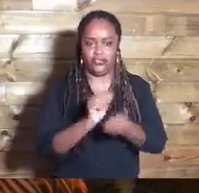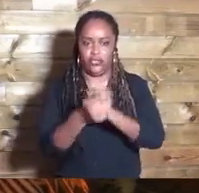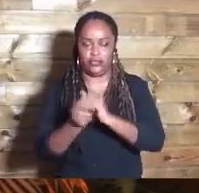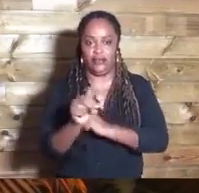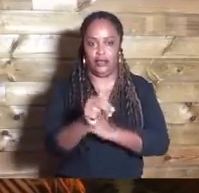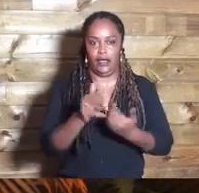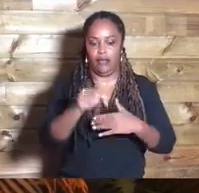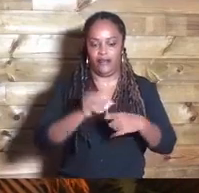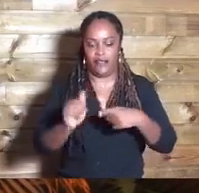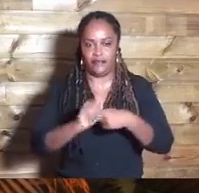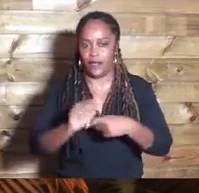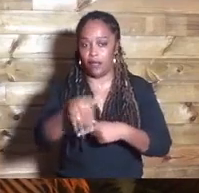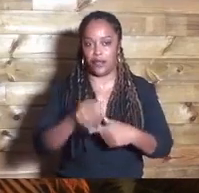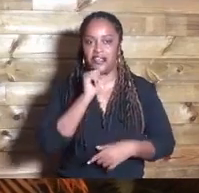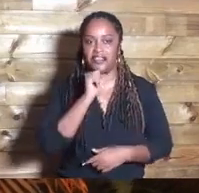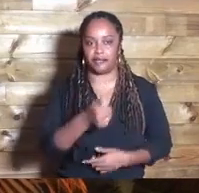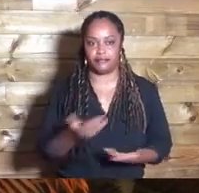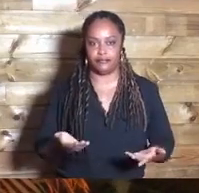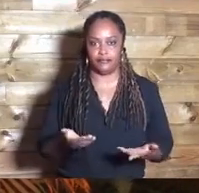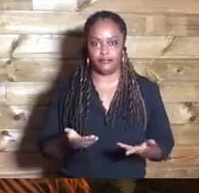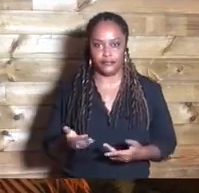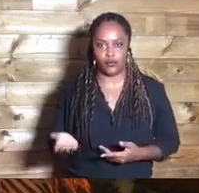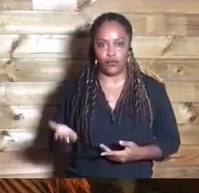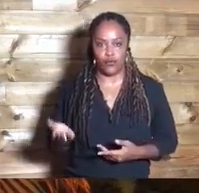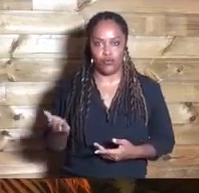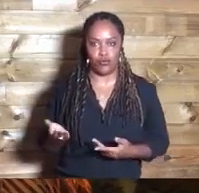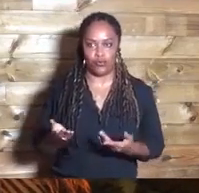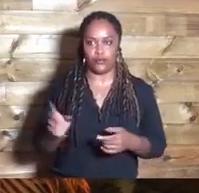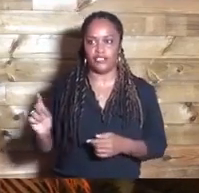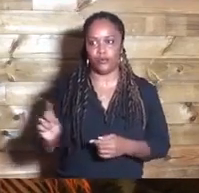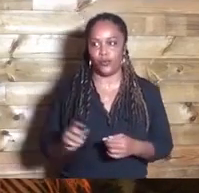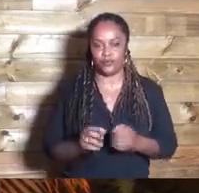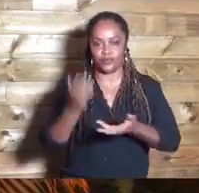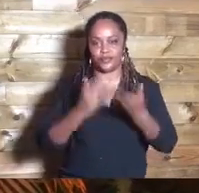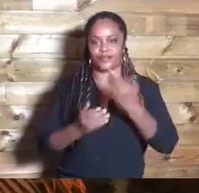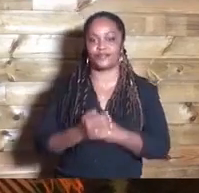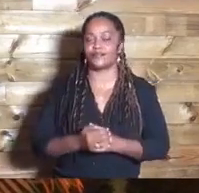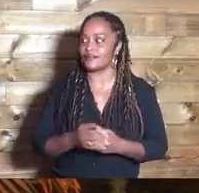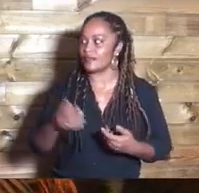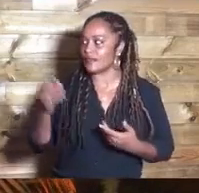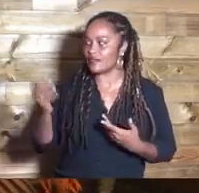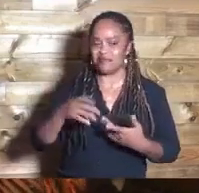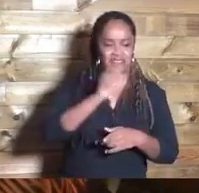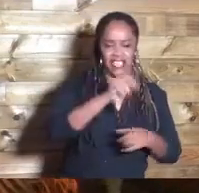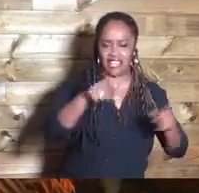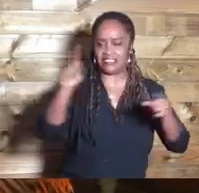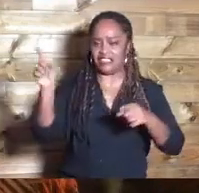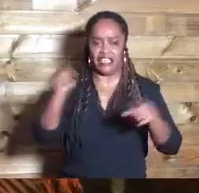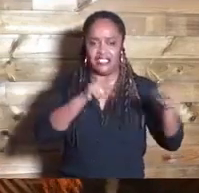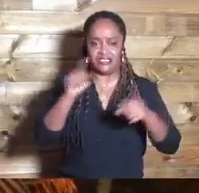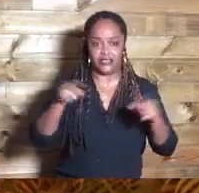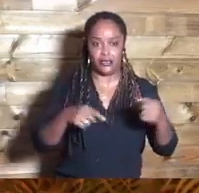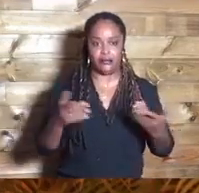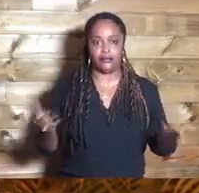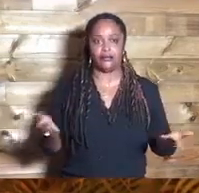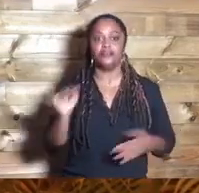Et bien là, regardez, il n'y a pas qu'à faire. C'est goumé entre eux, c'est dit, un tel m'a trahi, un tel m'a pas trahi, un tel a qui si, un tel qui ça, ça. Les juifs arrivés,